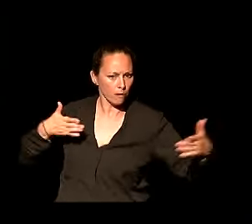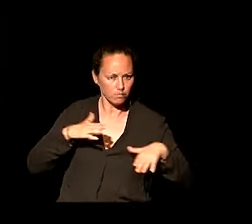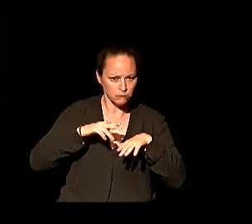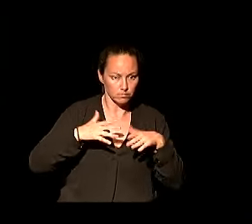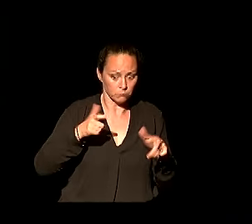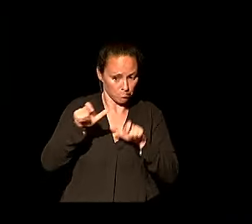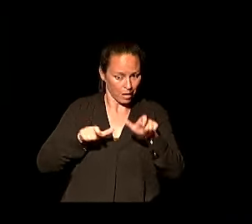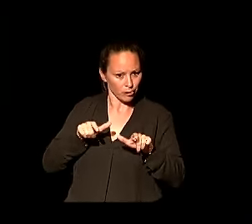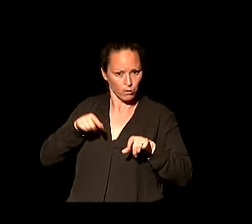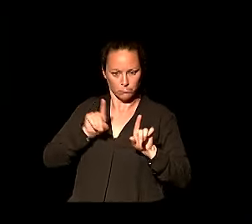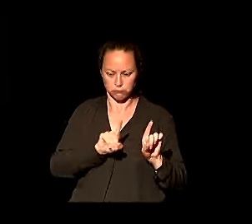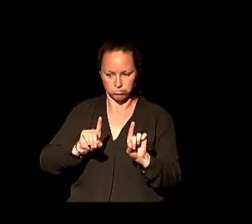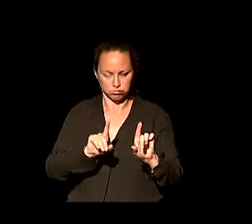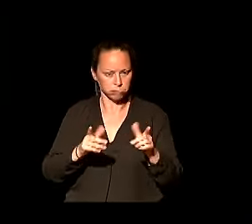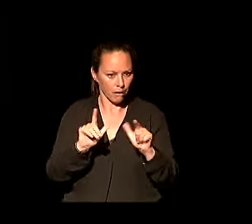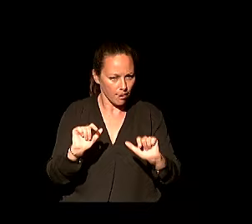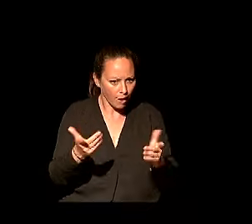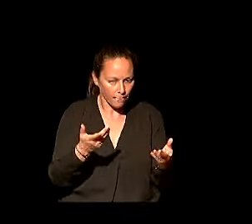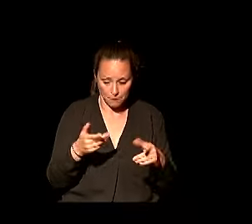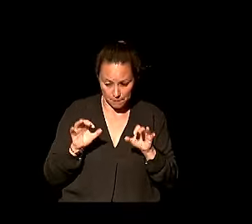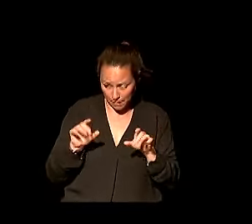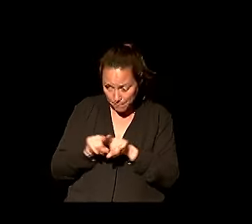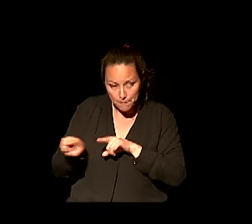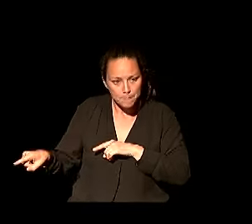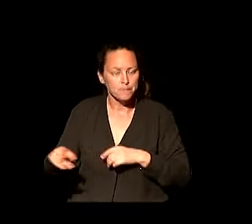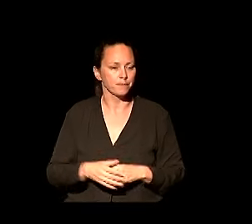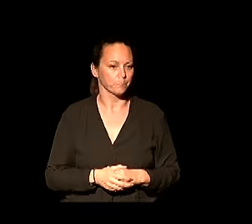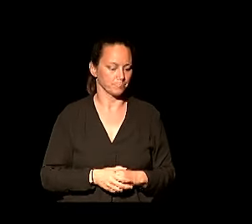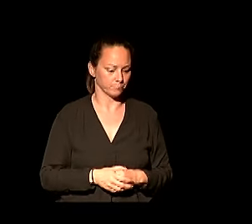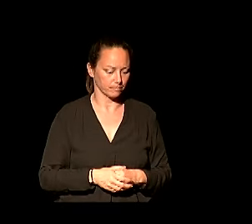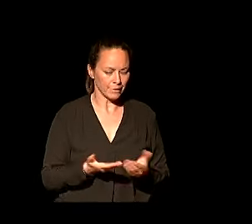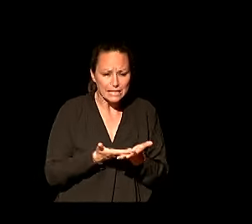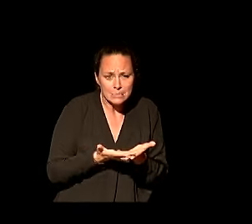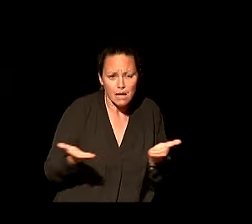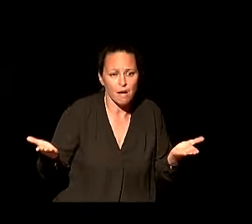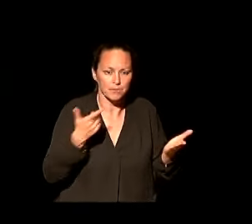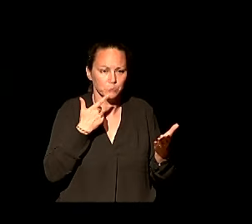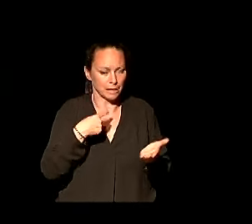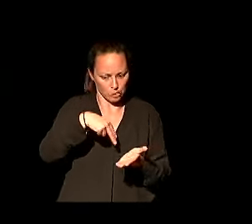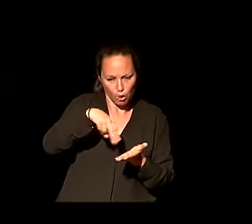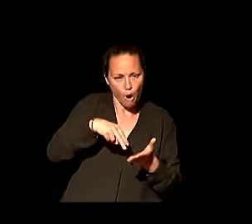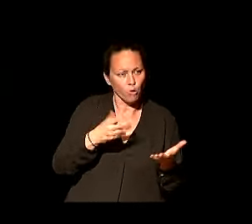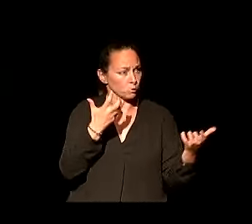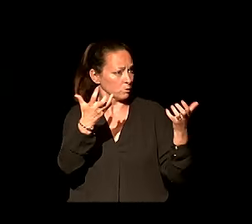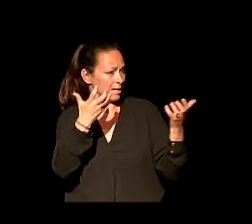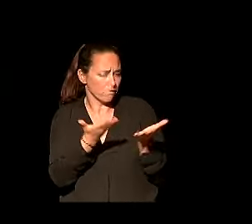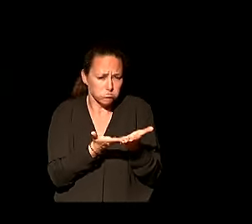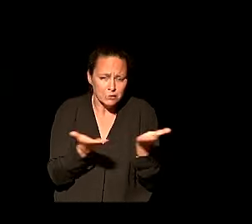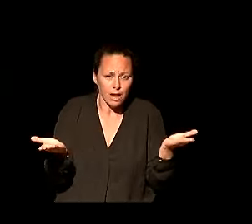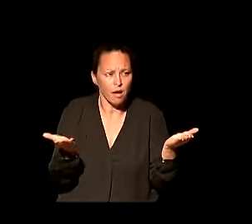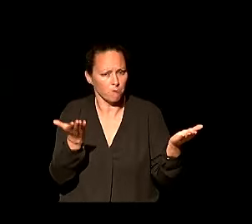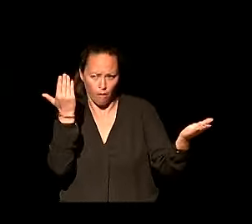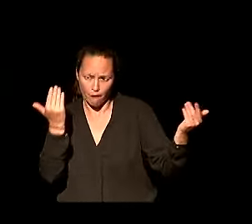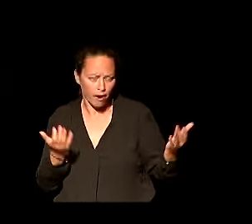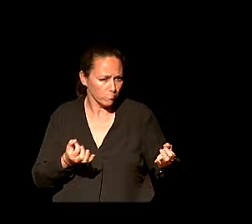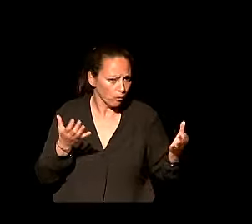les corps s'impriment, et une espèce de dépouillement comme ça, et de la danse et du décor, hein, qu'on retrouve